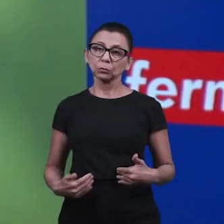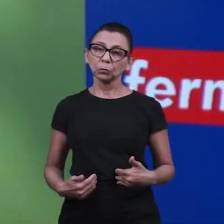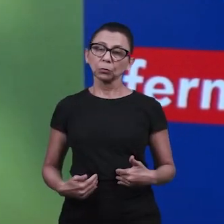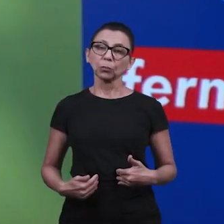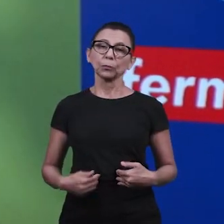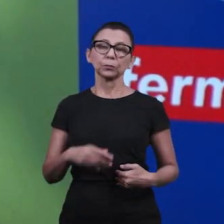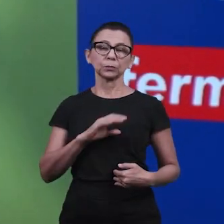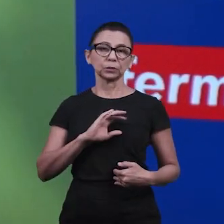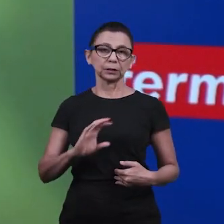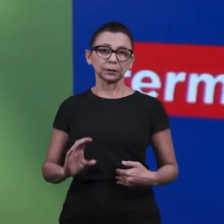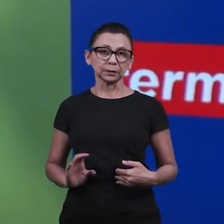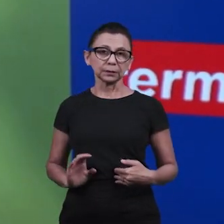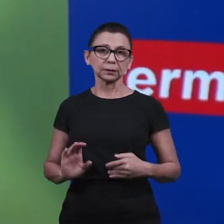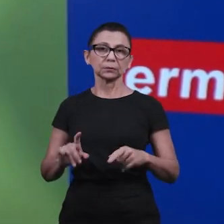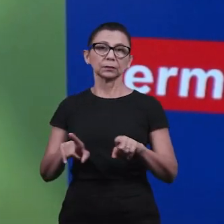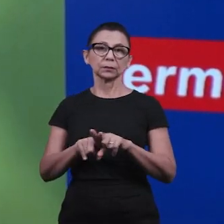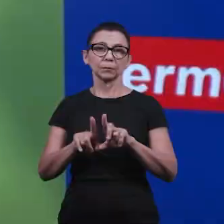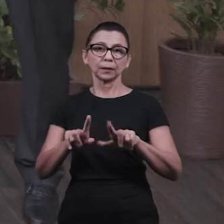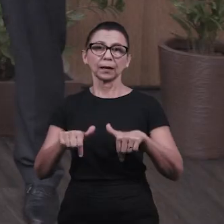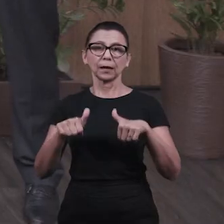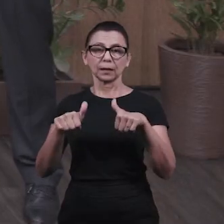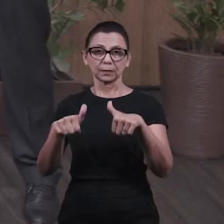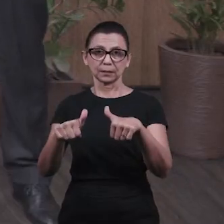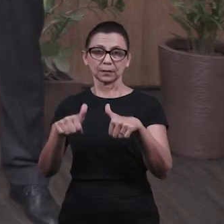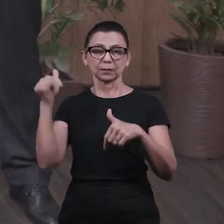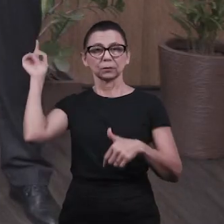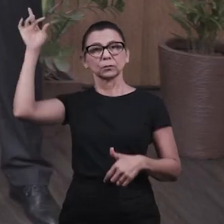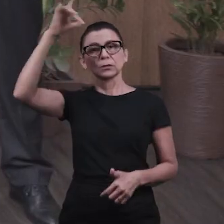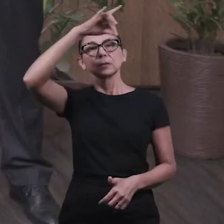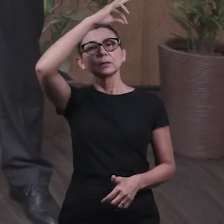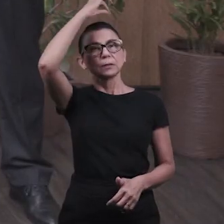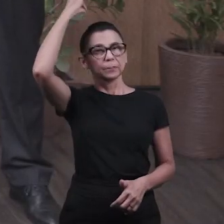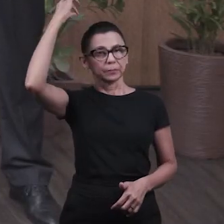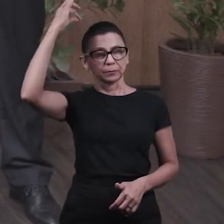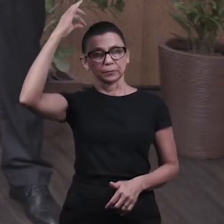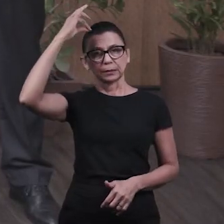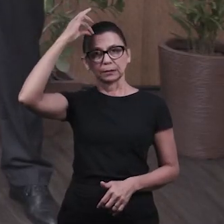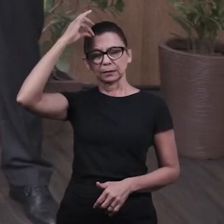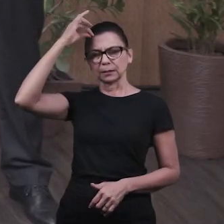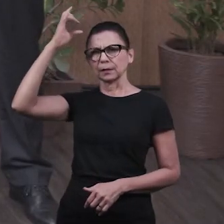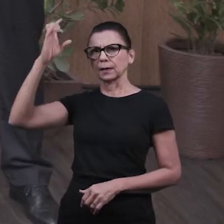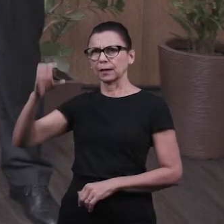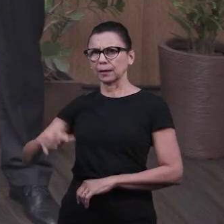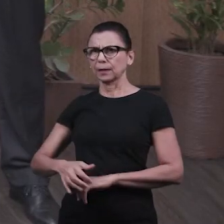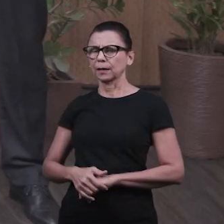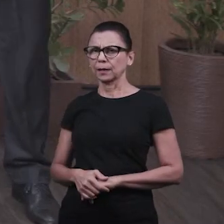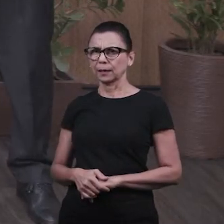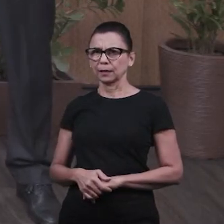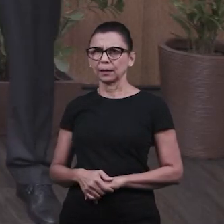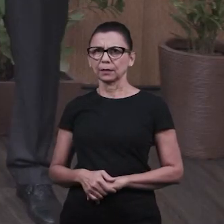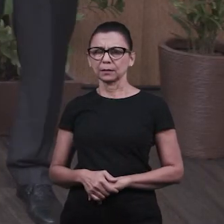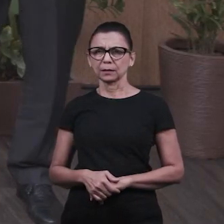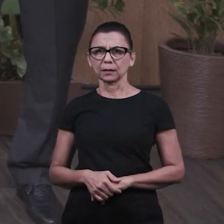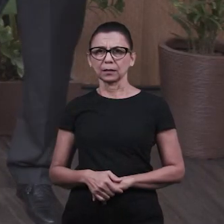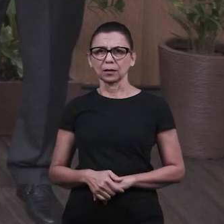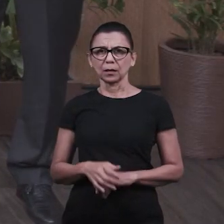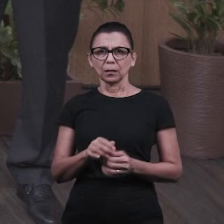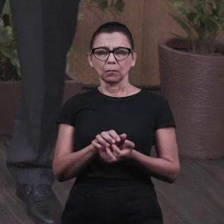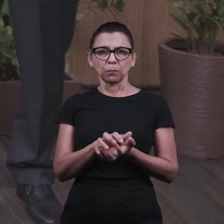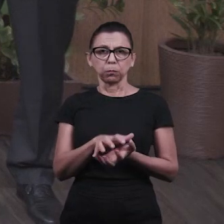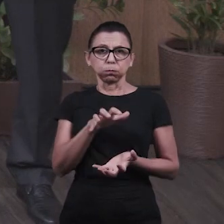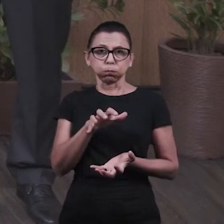Saint-Esprit. Le ferment de la parabole est introduit dans le blé par l'action d'une